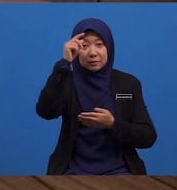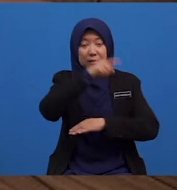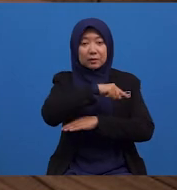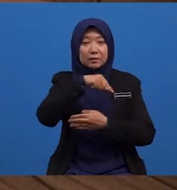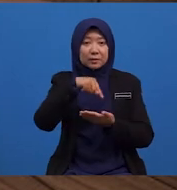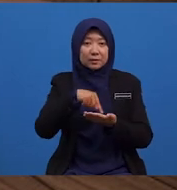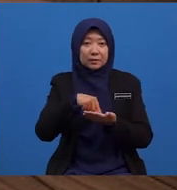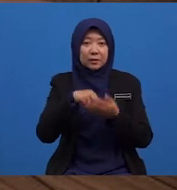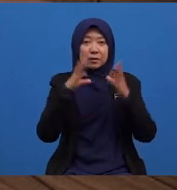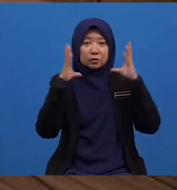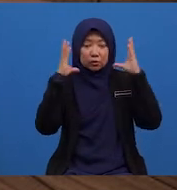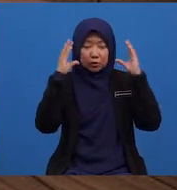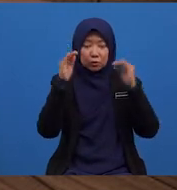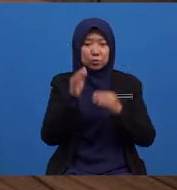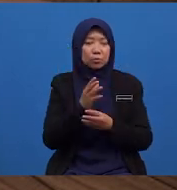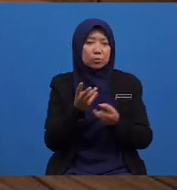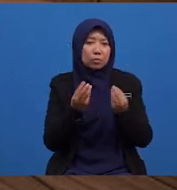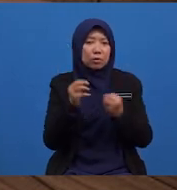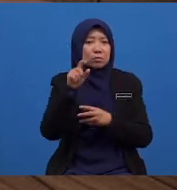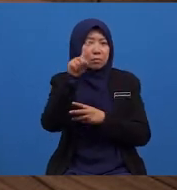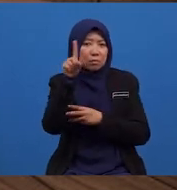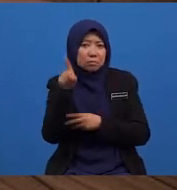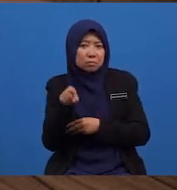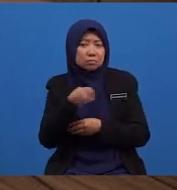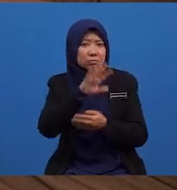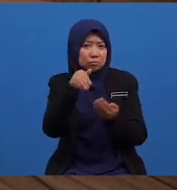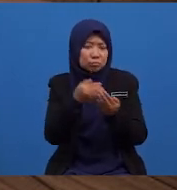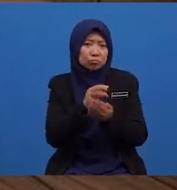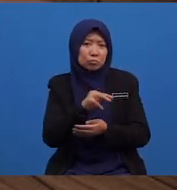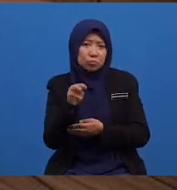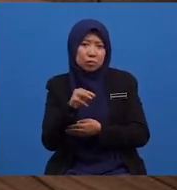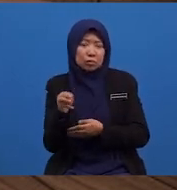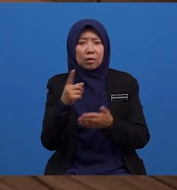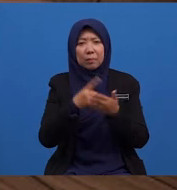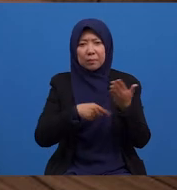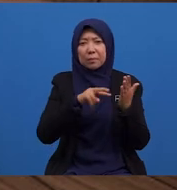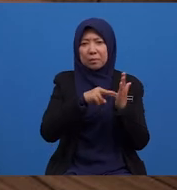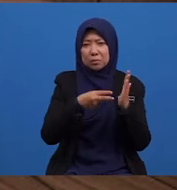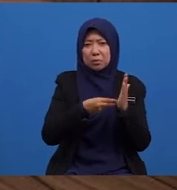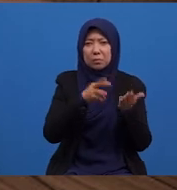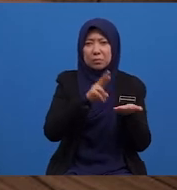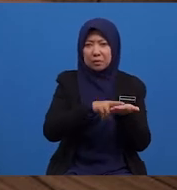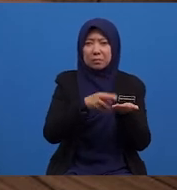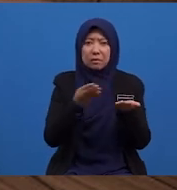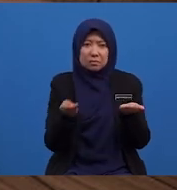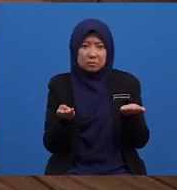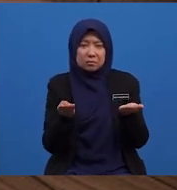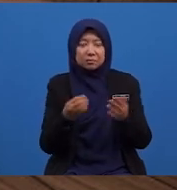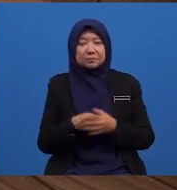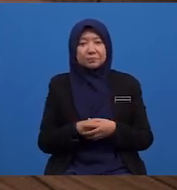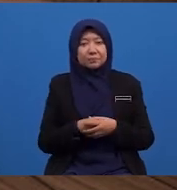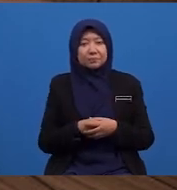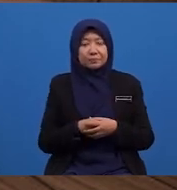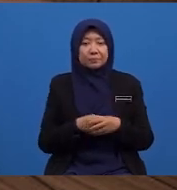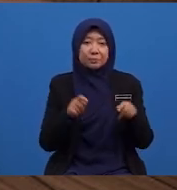ini, cikgu ingin bertanya kepada murid-murid cikgu. Apakah maksud peribahasa? Seperti yang